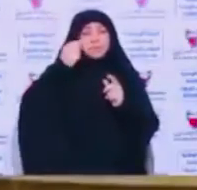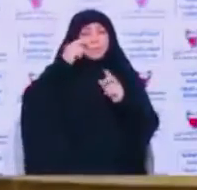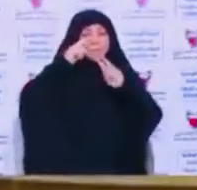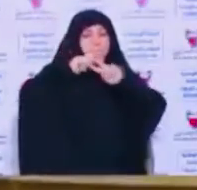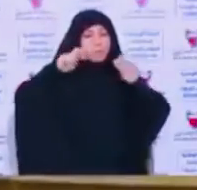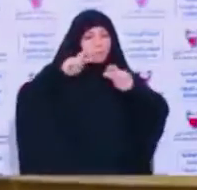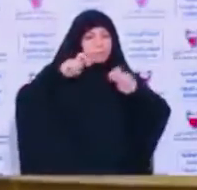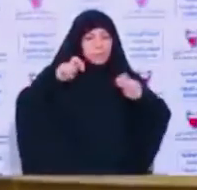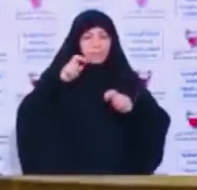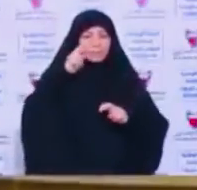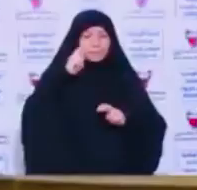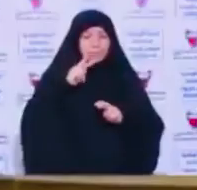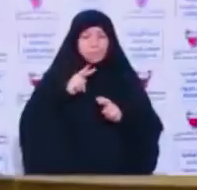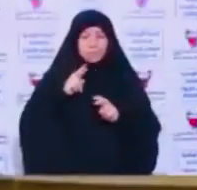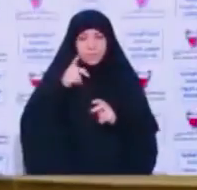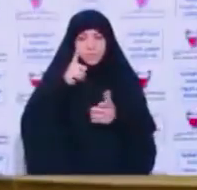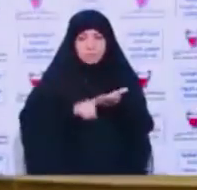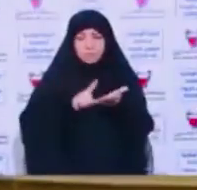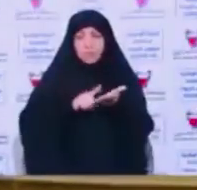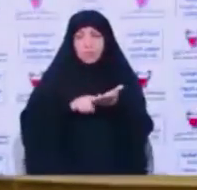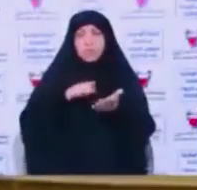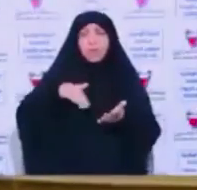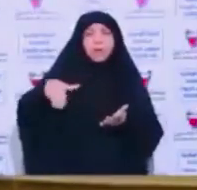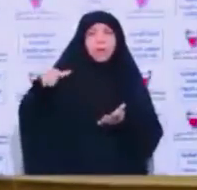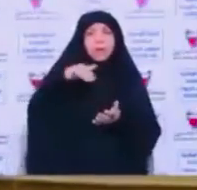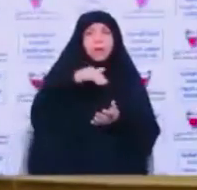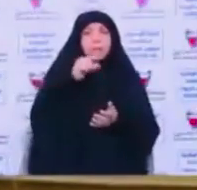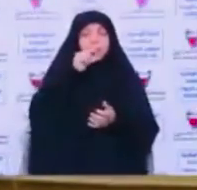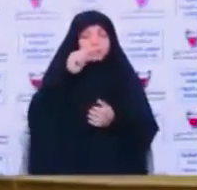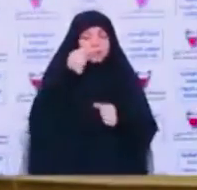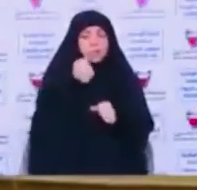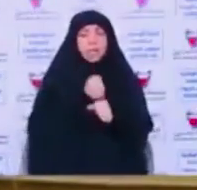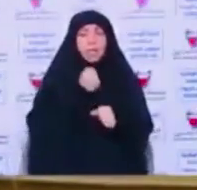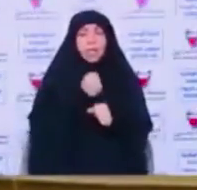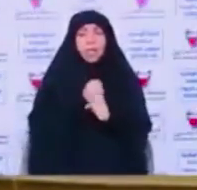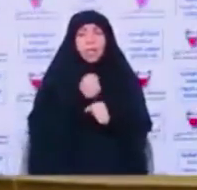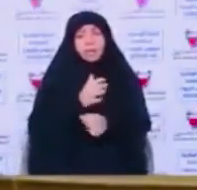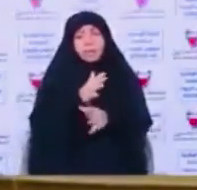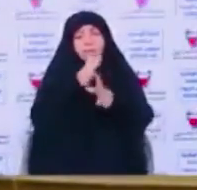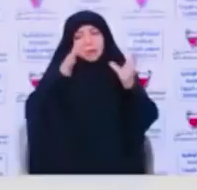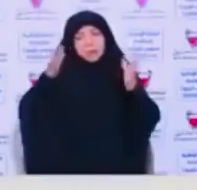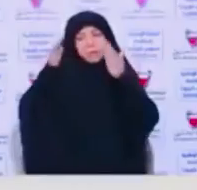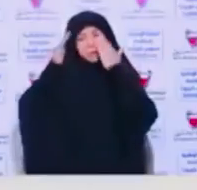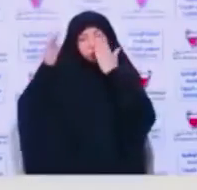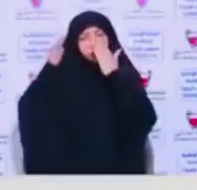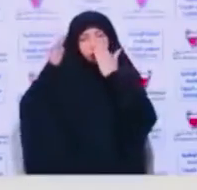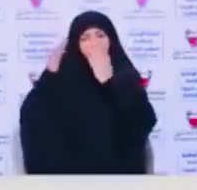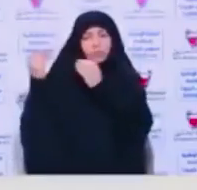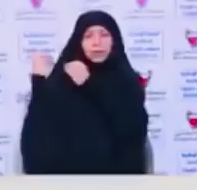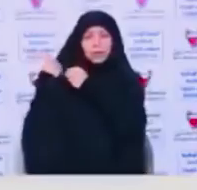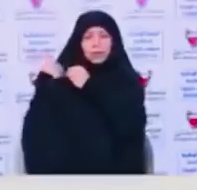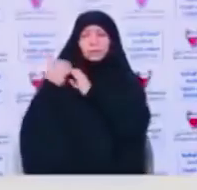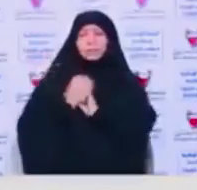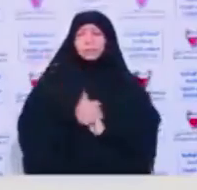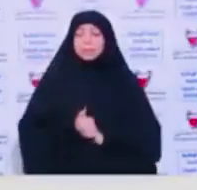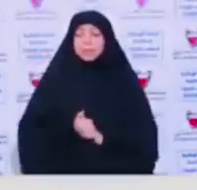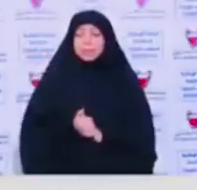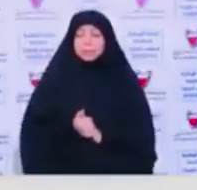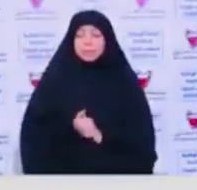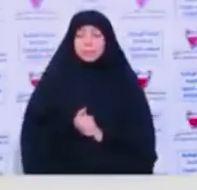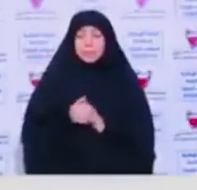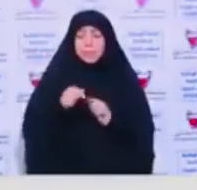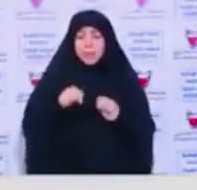إلى الجهد الكبير اللي قام به فريق تتبع المخالطين، الله يعطيهم العافية. وهنا يجب أن